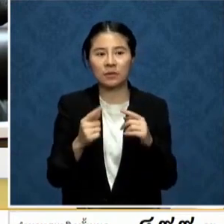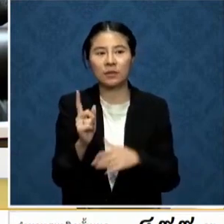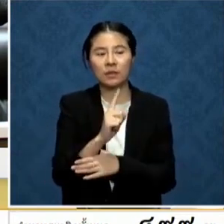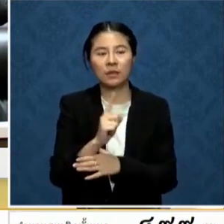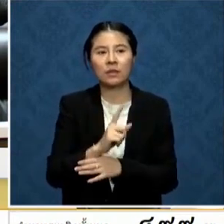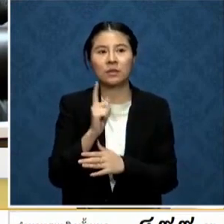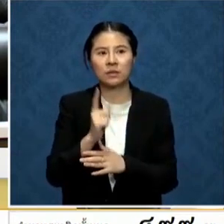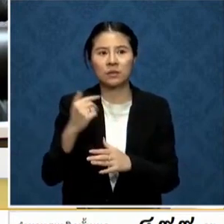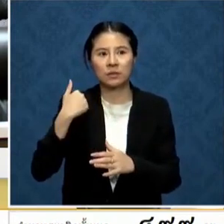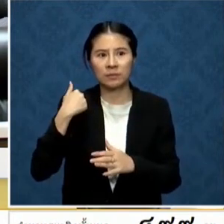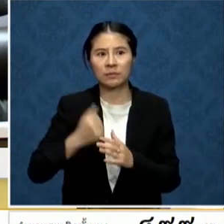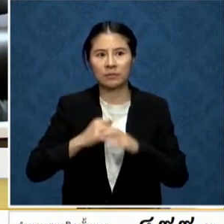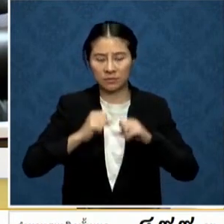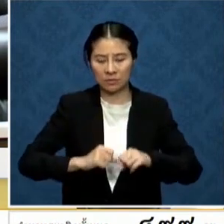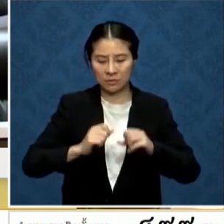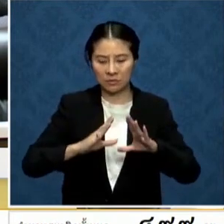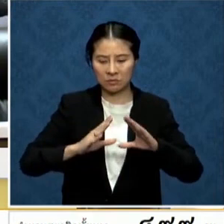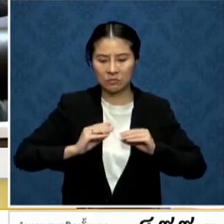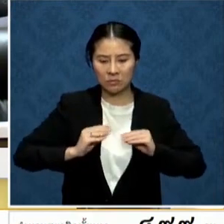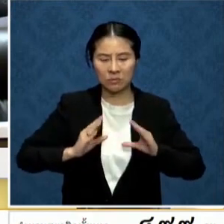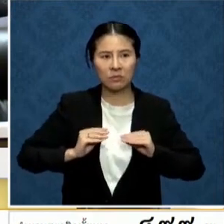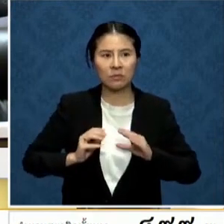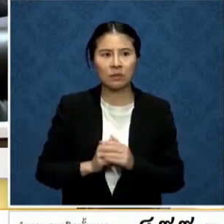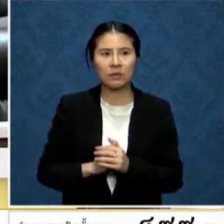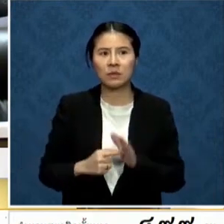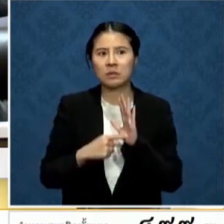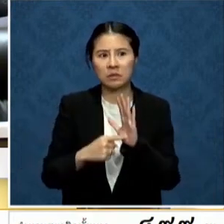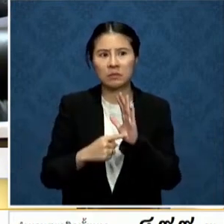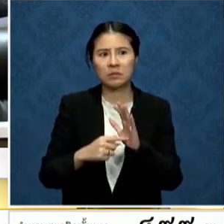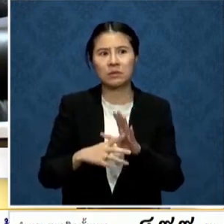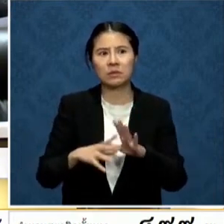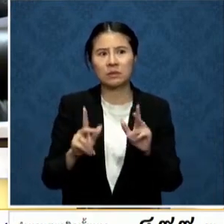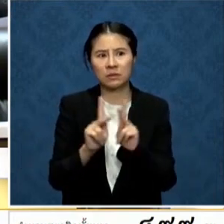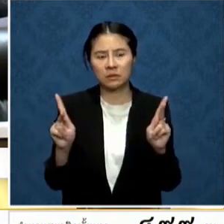ว่าก็ควรที่จะมีการลงมติไปเลยไม่ควรที่จะส่งไปที่ห้องกรรมาธิการ